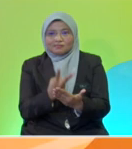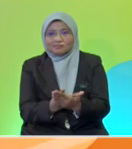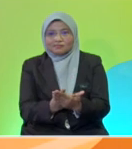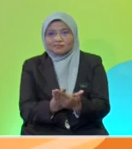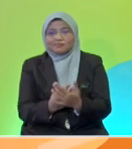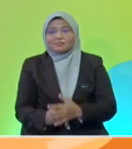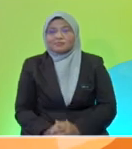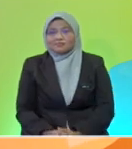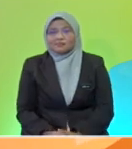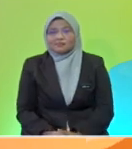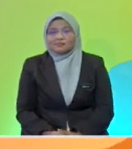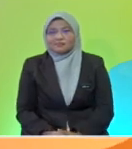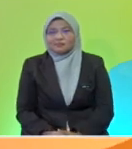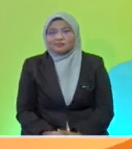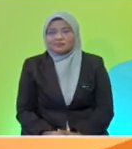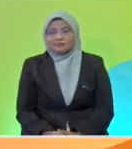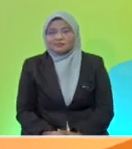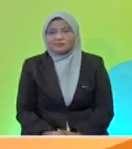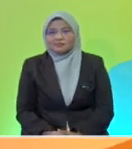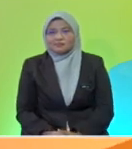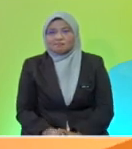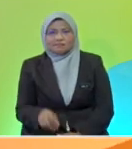Oke kalau dalam agama